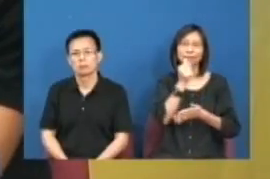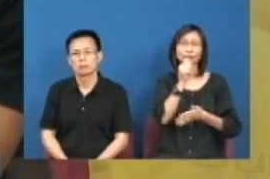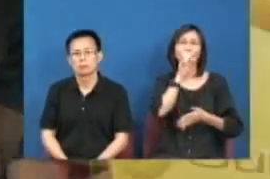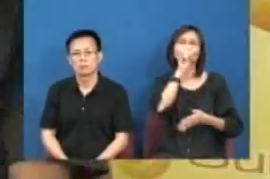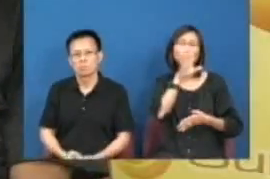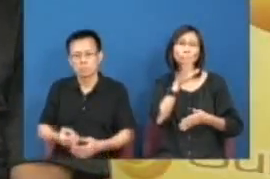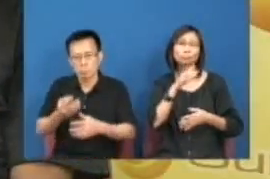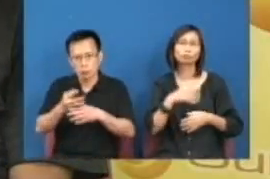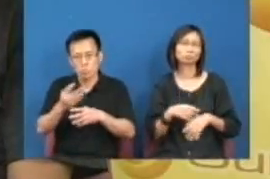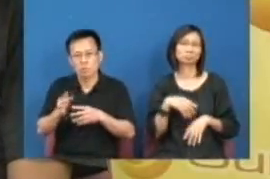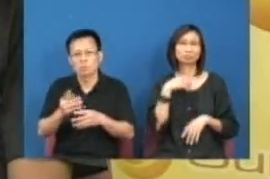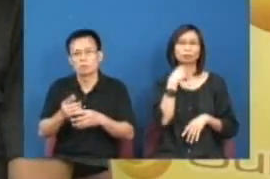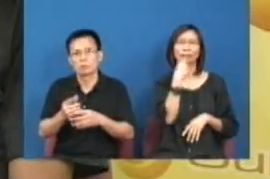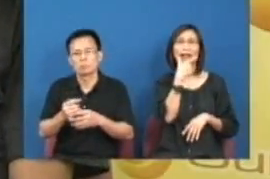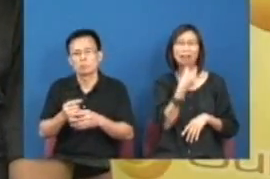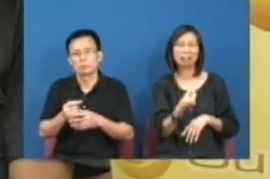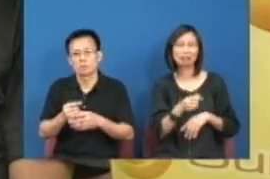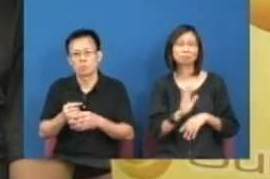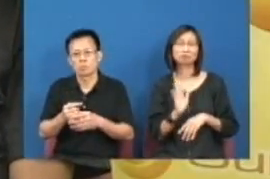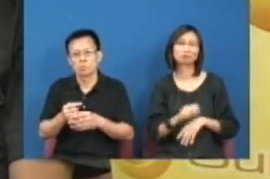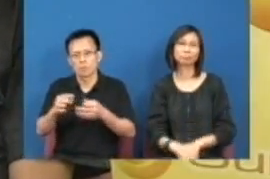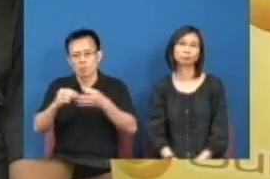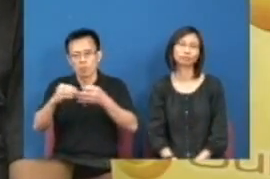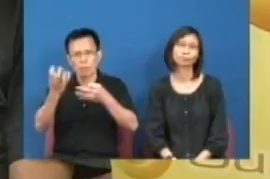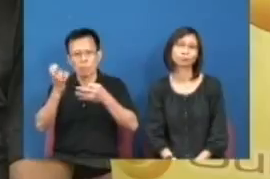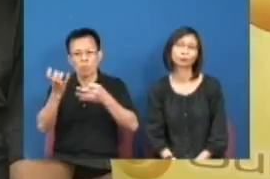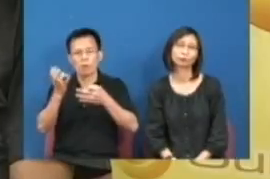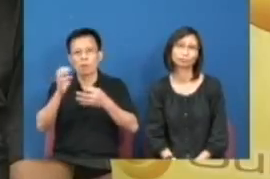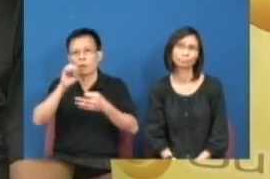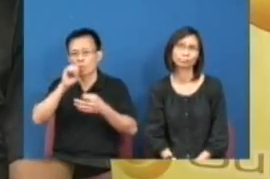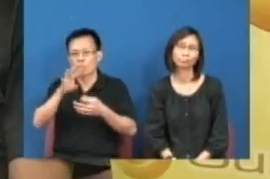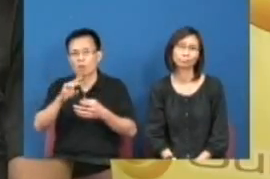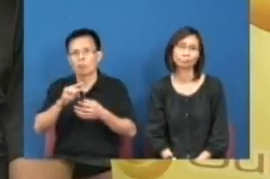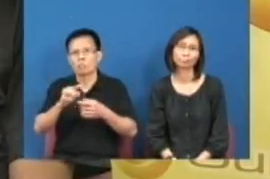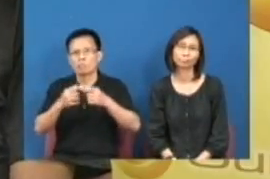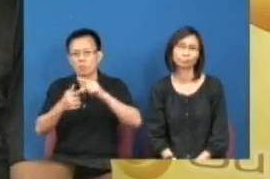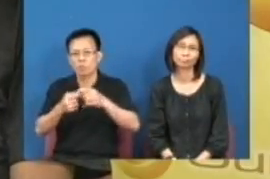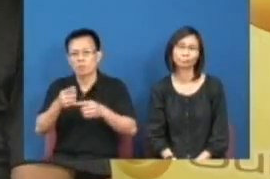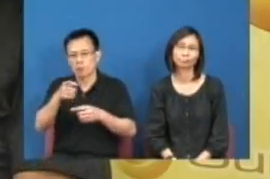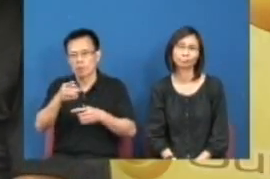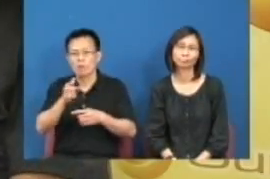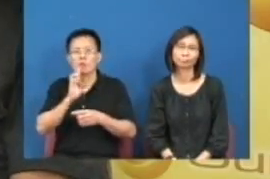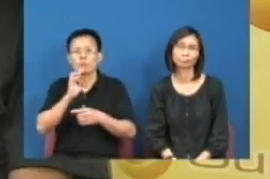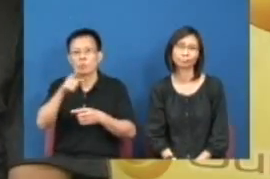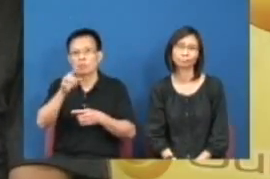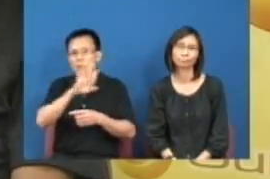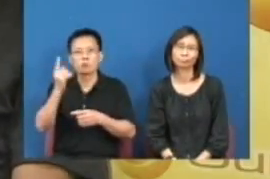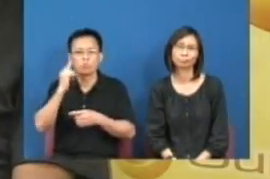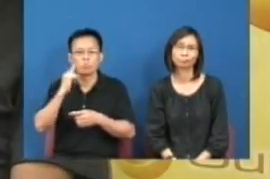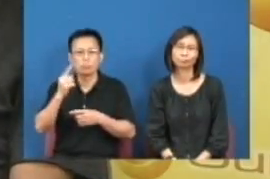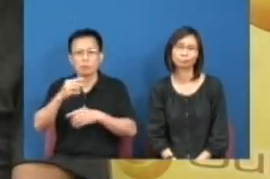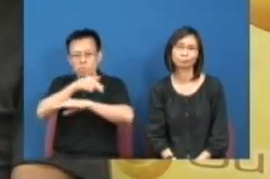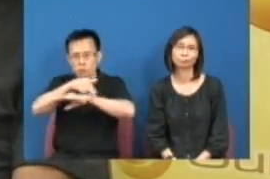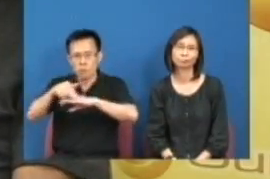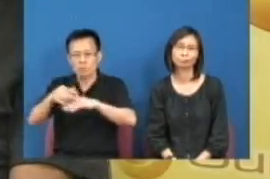咁所以就係、是即係黃光亞嘅講法就係話， 如果你不想邊緣化，你配合大陸